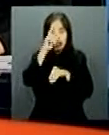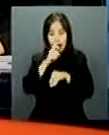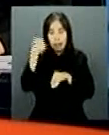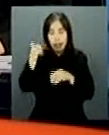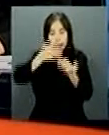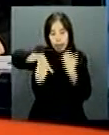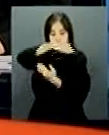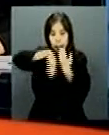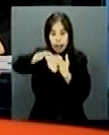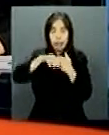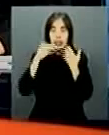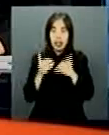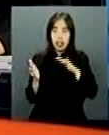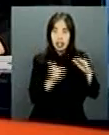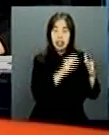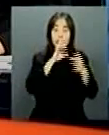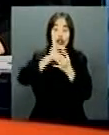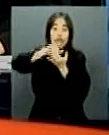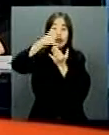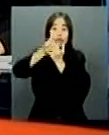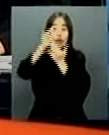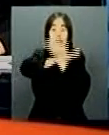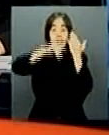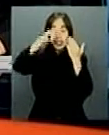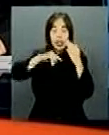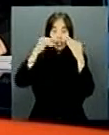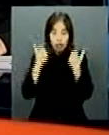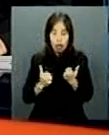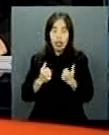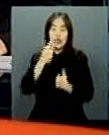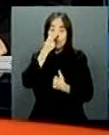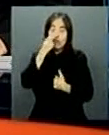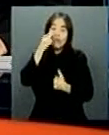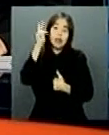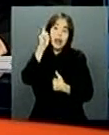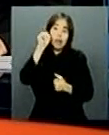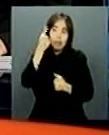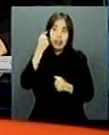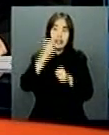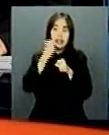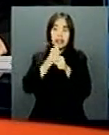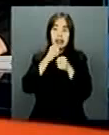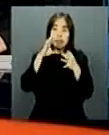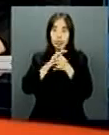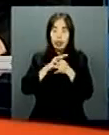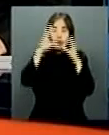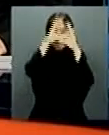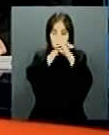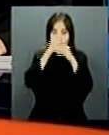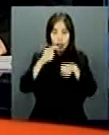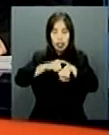ดก็คือฟื้นฟูประเทศไทยในช่วงนี้นะคะคุณผู้ชมสามารถกลับมาติดตามสถานการณ์กับไทย PBS ได้อีกครั้งในช่วงข่าวค่ำ 19 นาฬิ